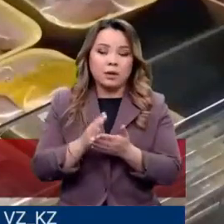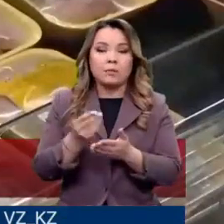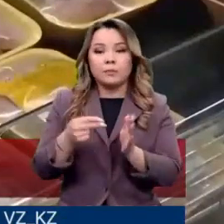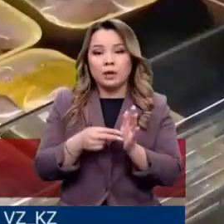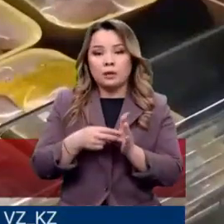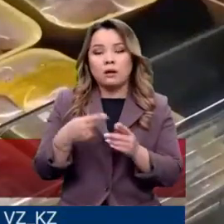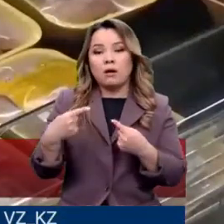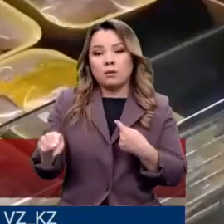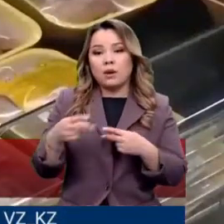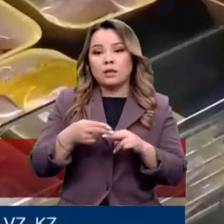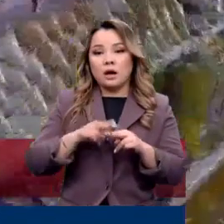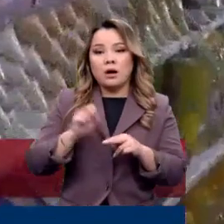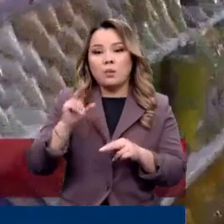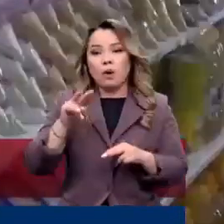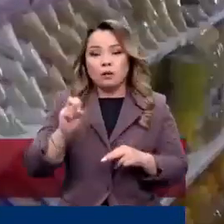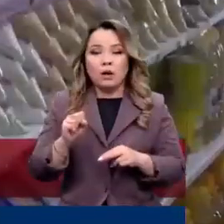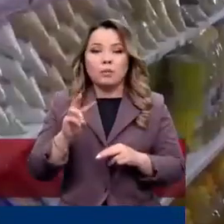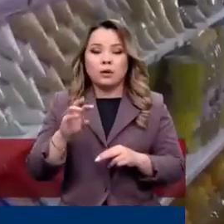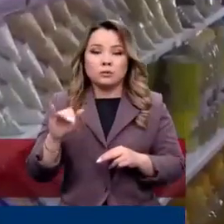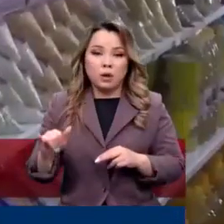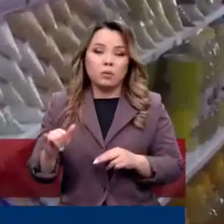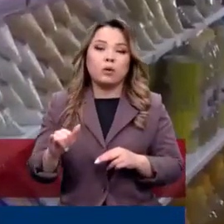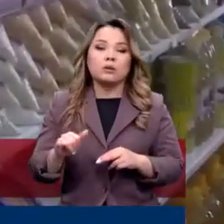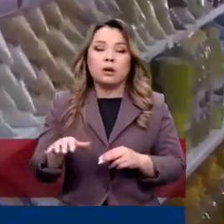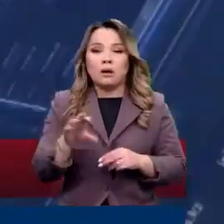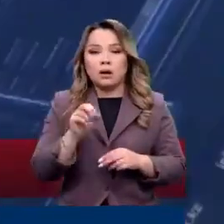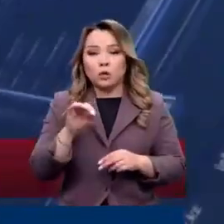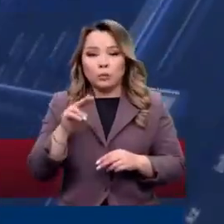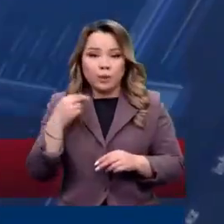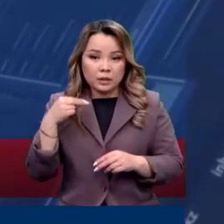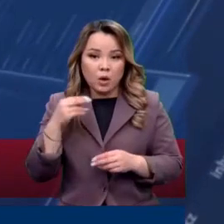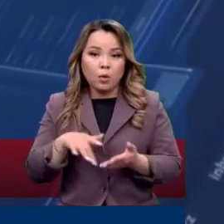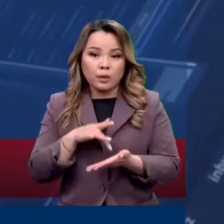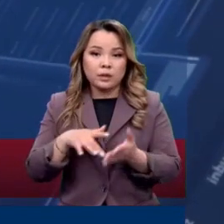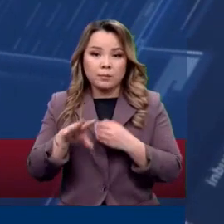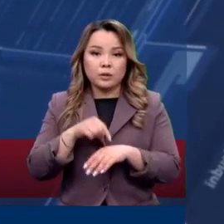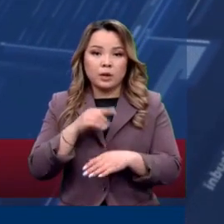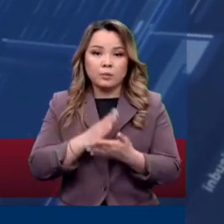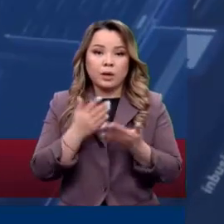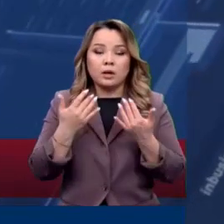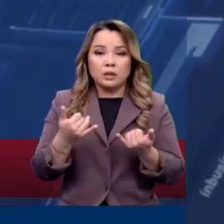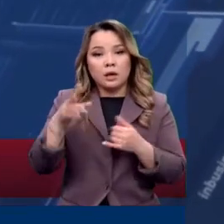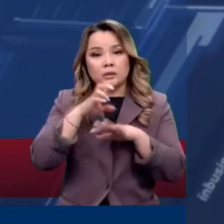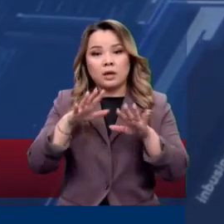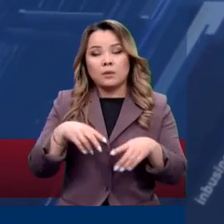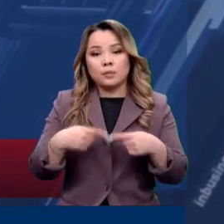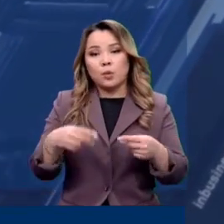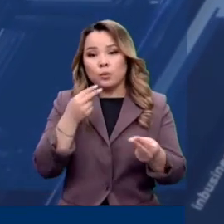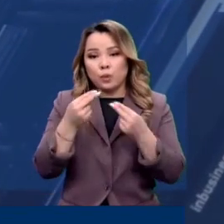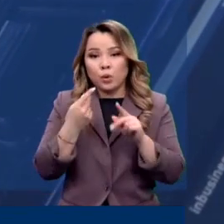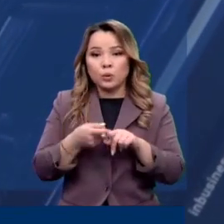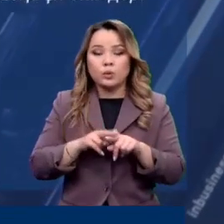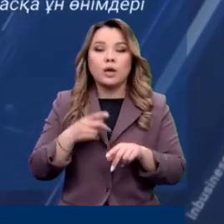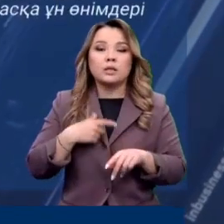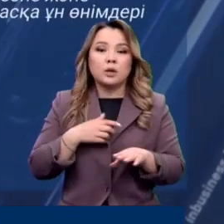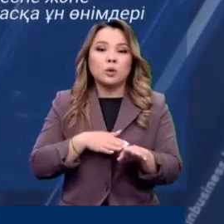айырмашылықты бәрінен бұрын Ақмола, Маңғыстау мен Ақтөбе облысының тұрғындары байқаған. Ал өндіріс көлеміне көз салсақ, еліміз кей азық-түлік түрлерімен